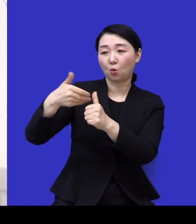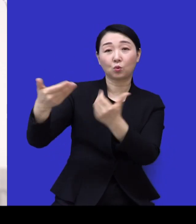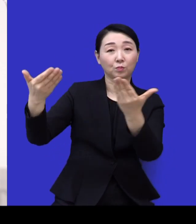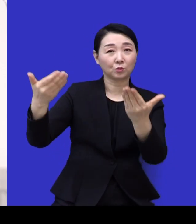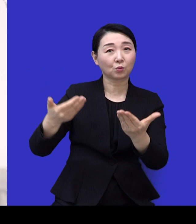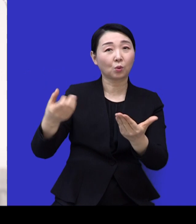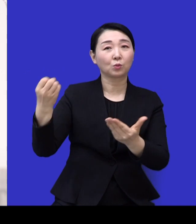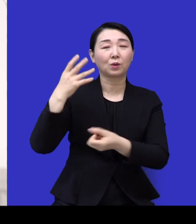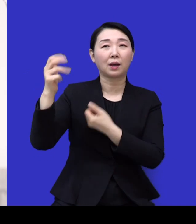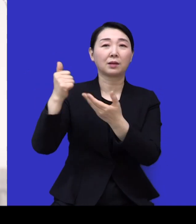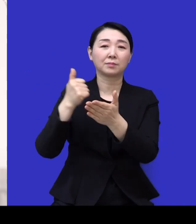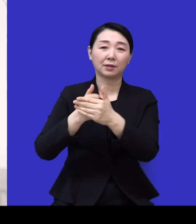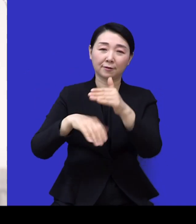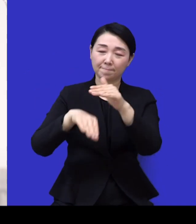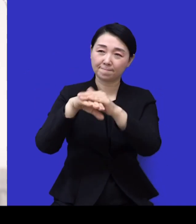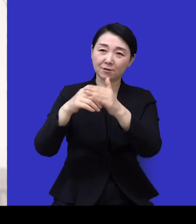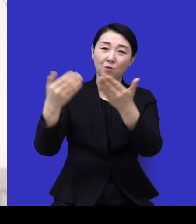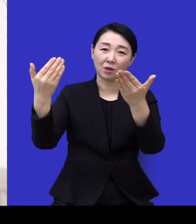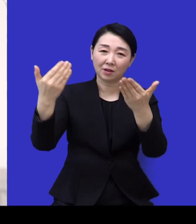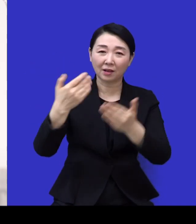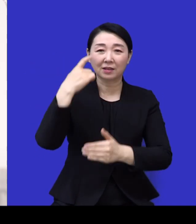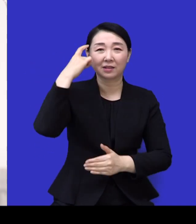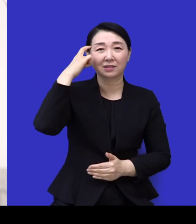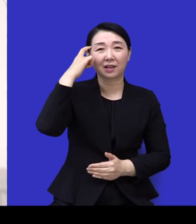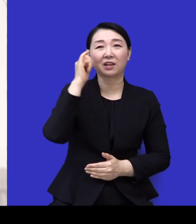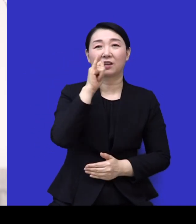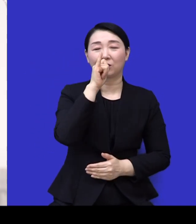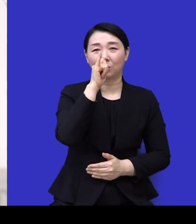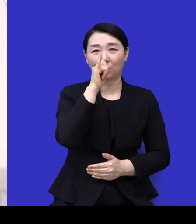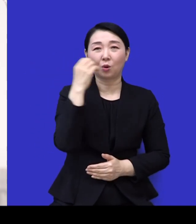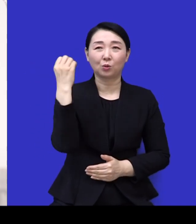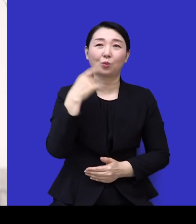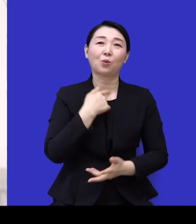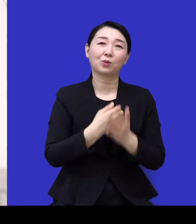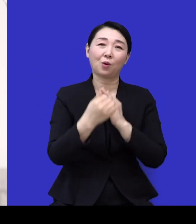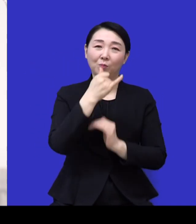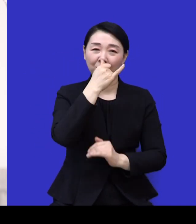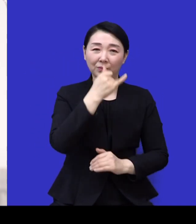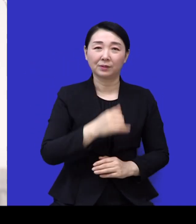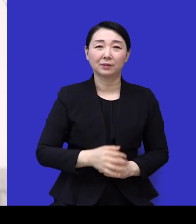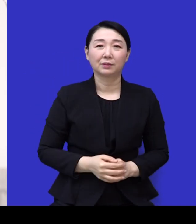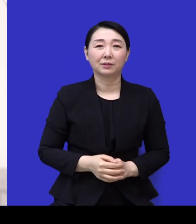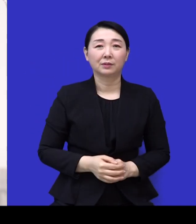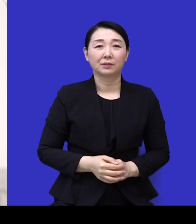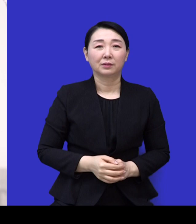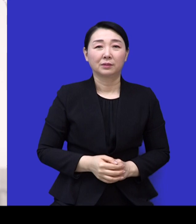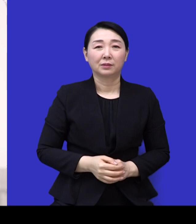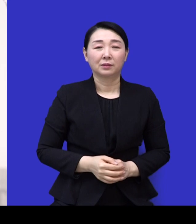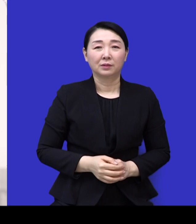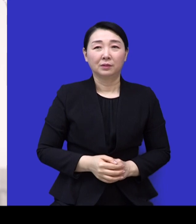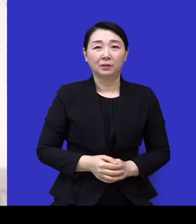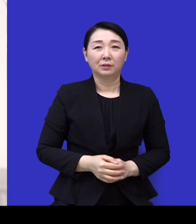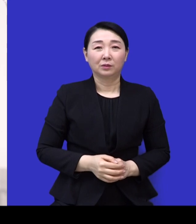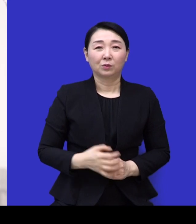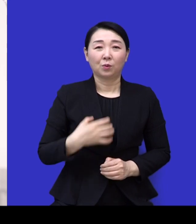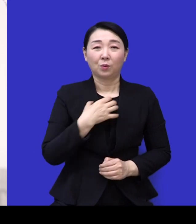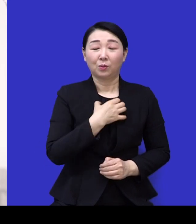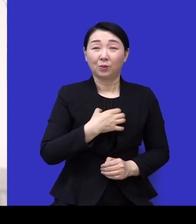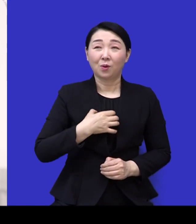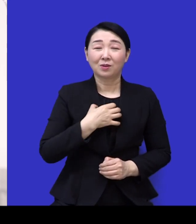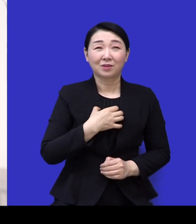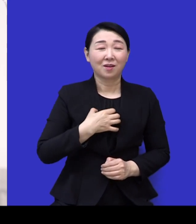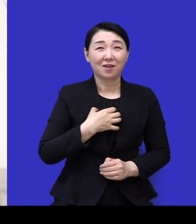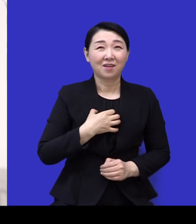하나님께서 또 채워가실 거라는 생각이 있었고 분명한 경험을 했기 때문에 예. 뭐 걱정이 안 되는